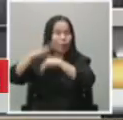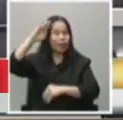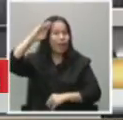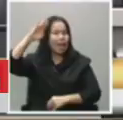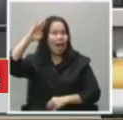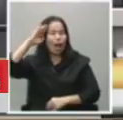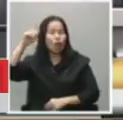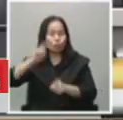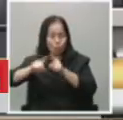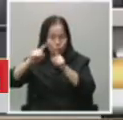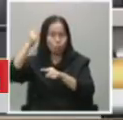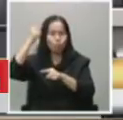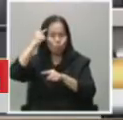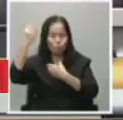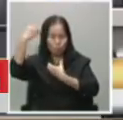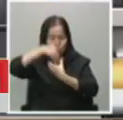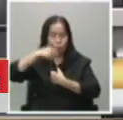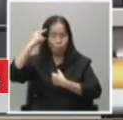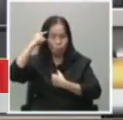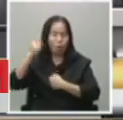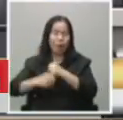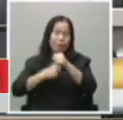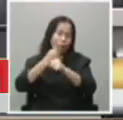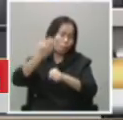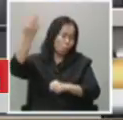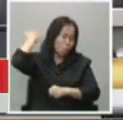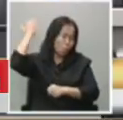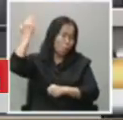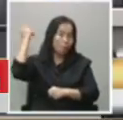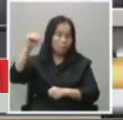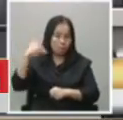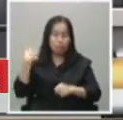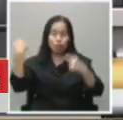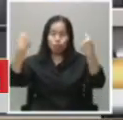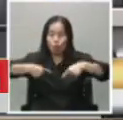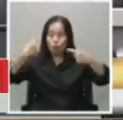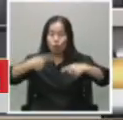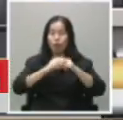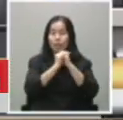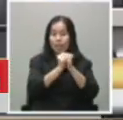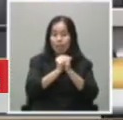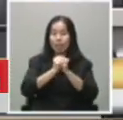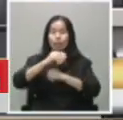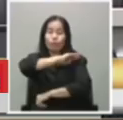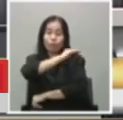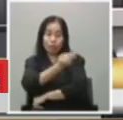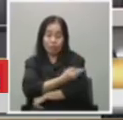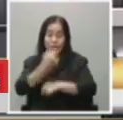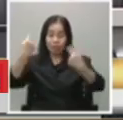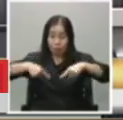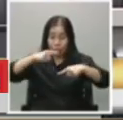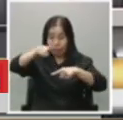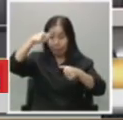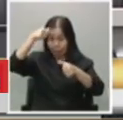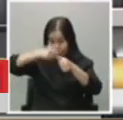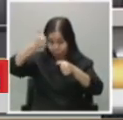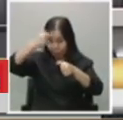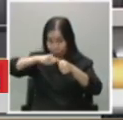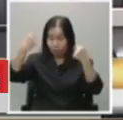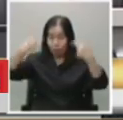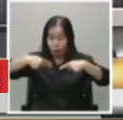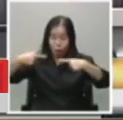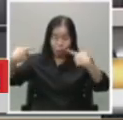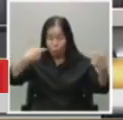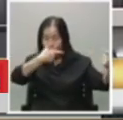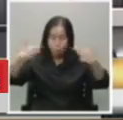ปซิฟิกหลายปีก่อนนั้นเกิดข้อพิพาทระหว่างจีนกับฟิลิปปินส์ในหมู่เกาะสเปดลี่ท่านจำได้ใช่ไหมโอ้โหยิง